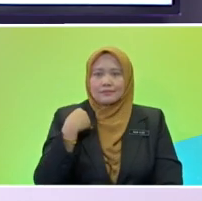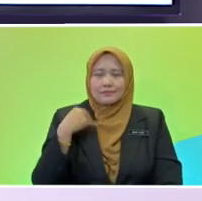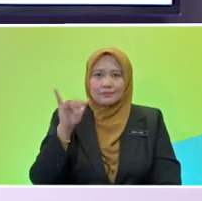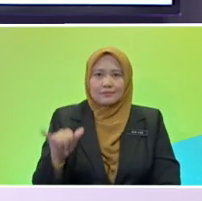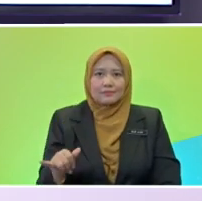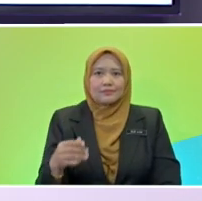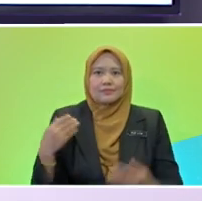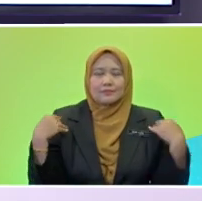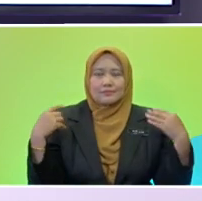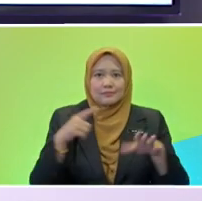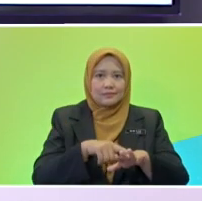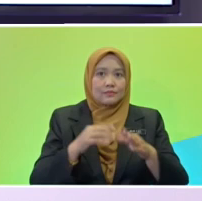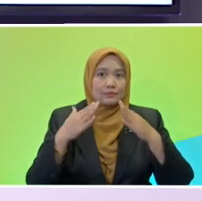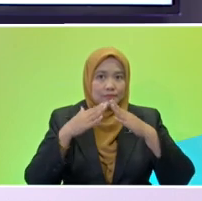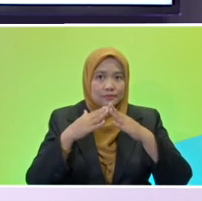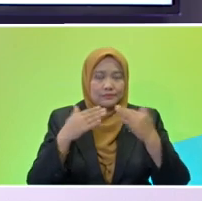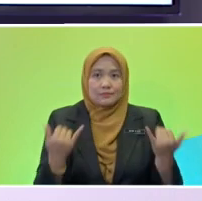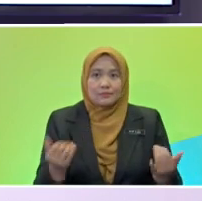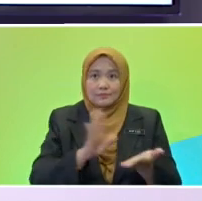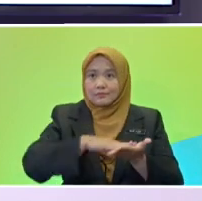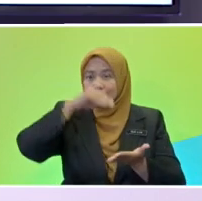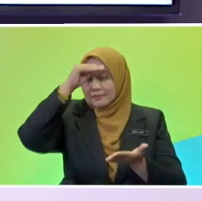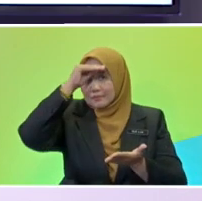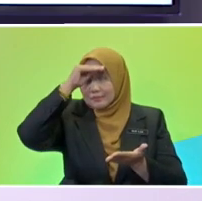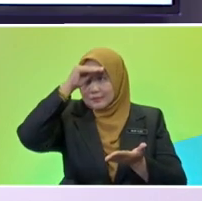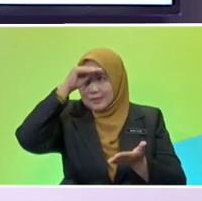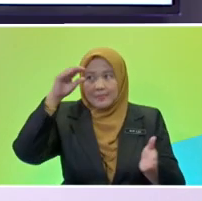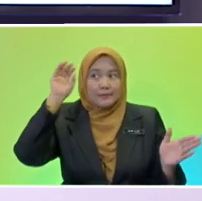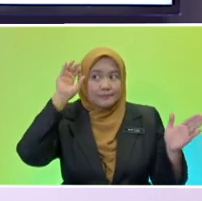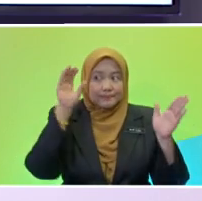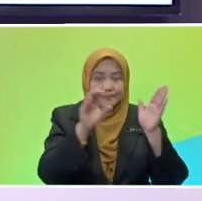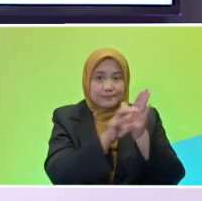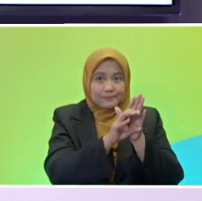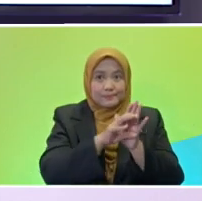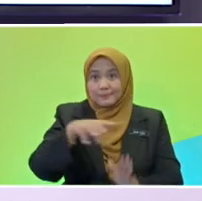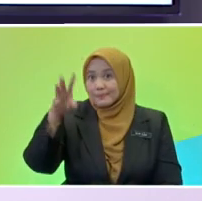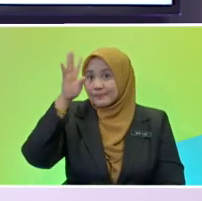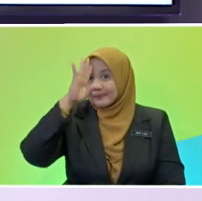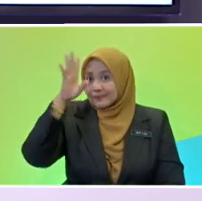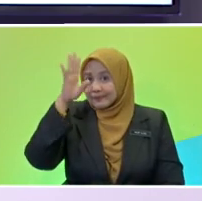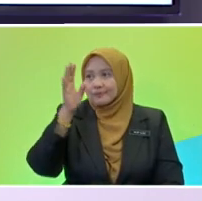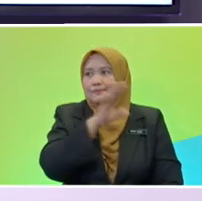seterusnya kita tidak belajar berkenaan tentang gambar kreatif dan struktur